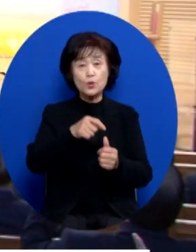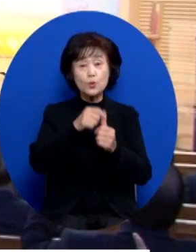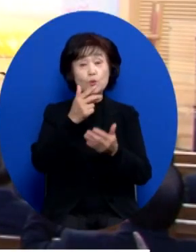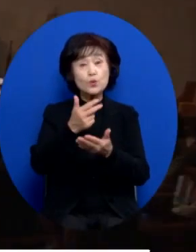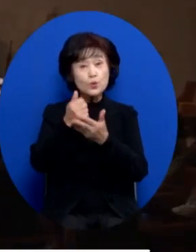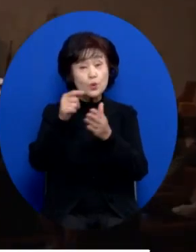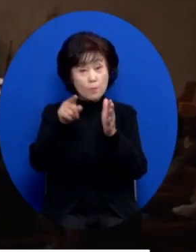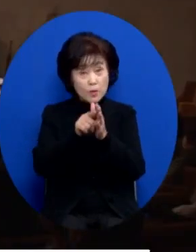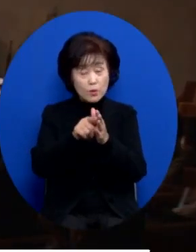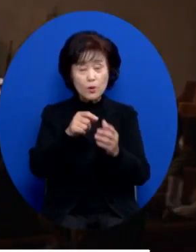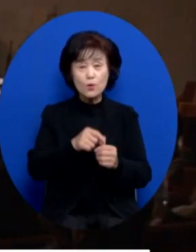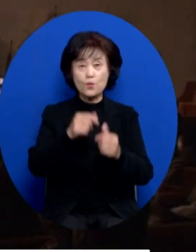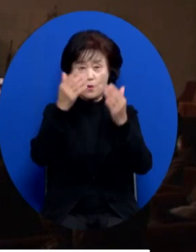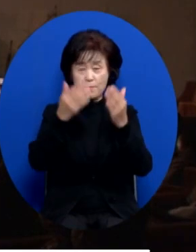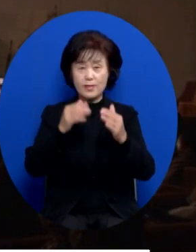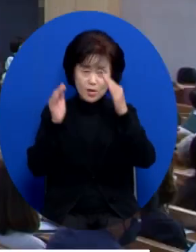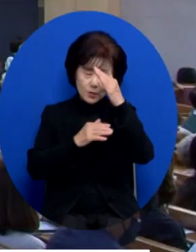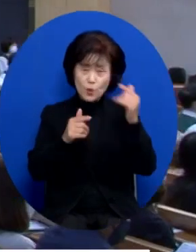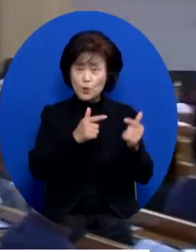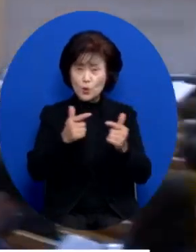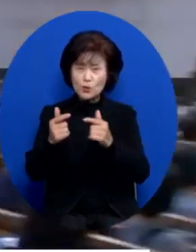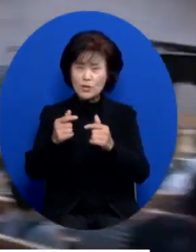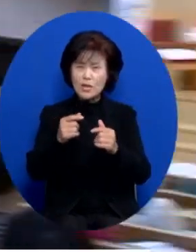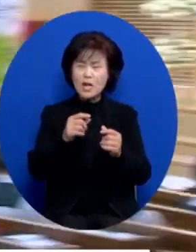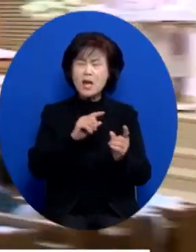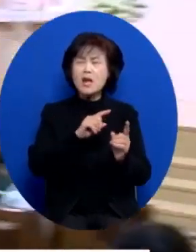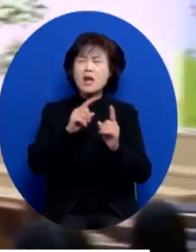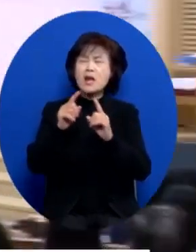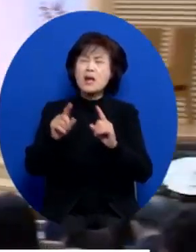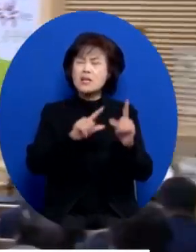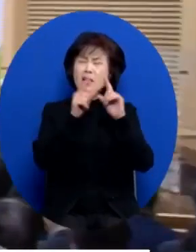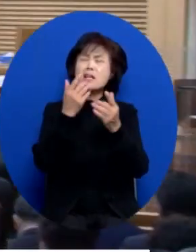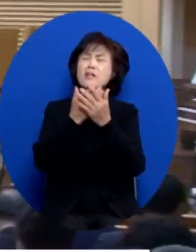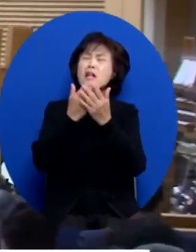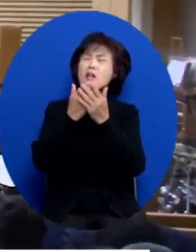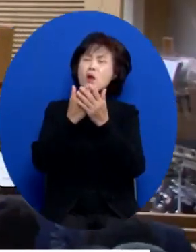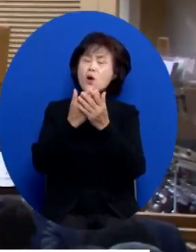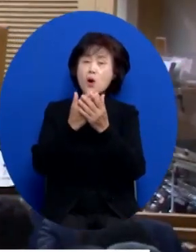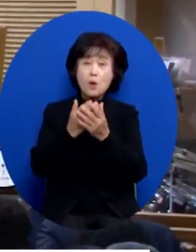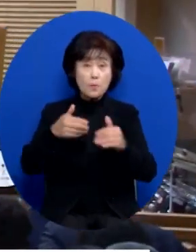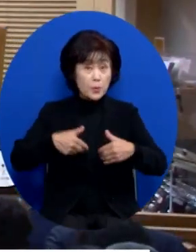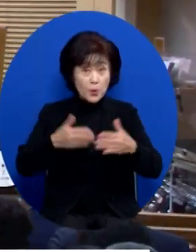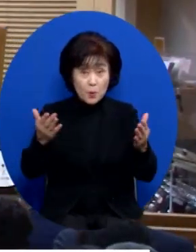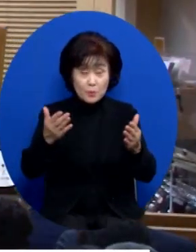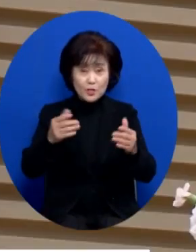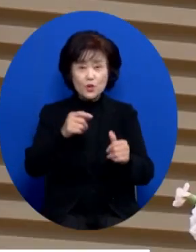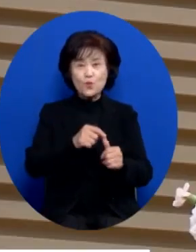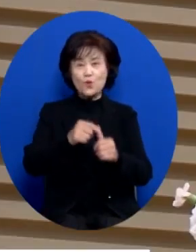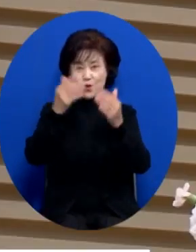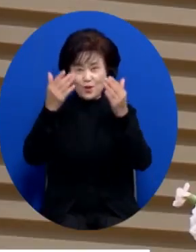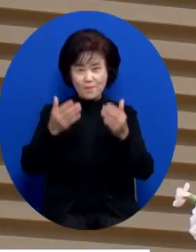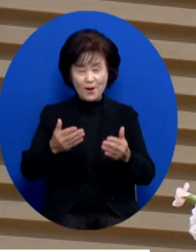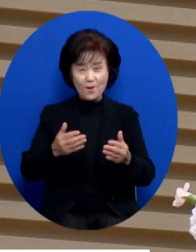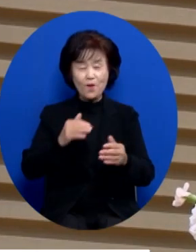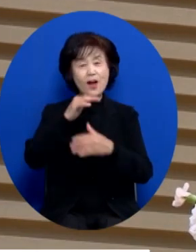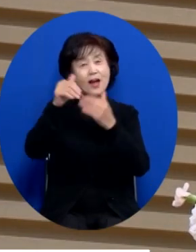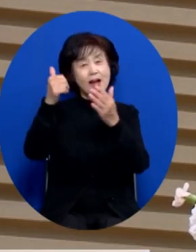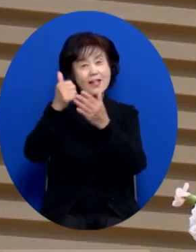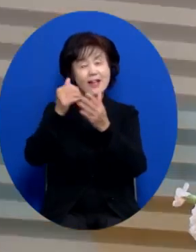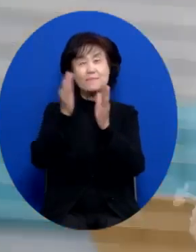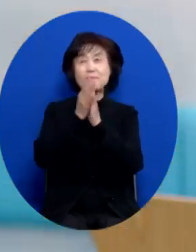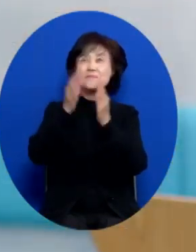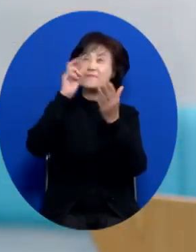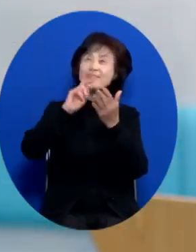성도만이 살려달라고 예언할 필요도 없이 구원을 받고 하나님을 찬양하게 될 것을 말씀하고